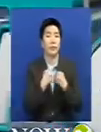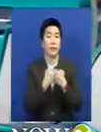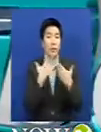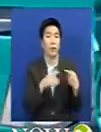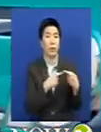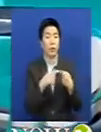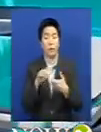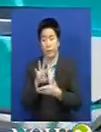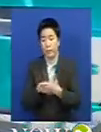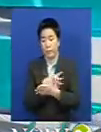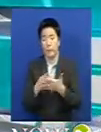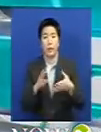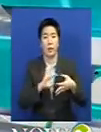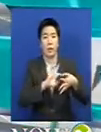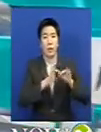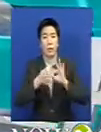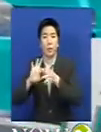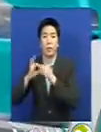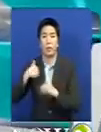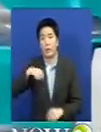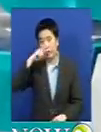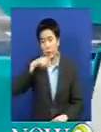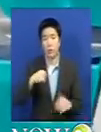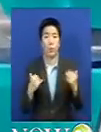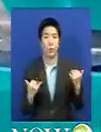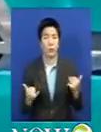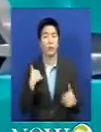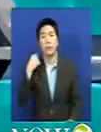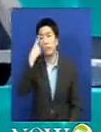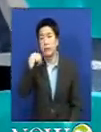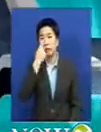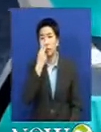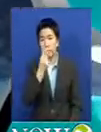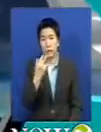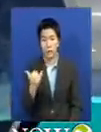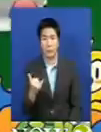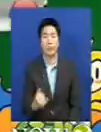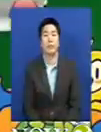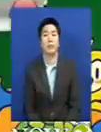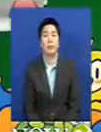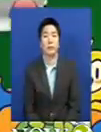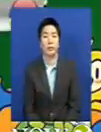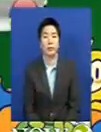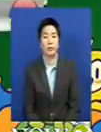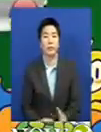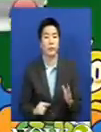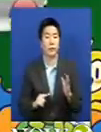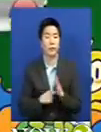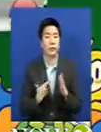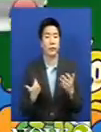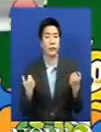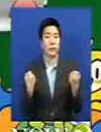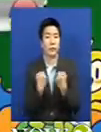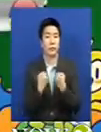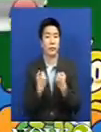ข้ามไปดูโปรแกรมของโอลิมปิกไทยที่จะลงสนามกันวันนี้มีใครบ้างไปติดตามกันนะครับมาเริ่มกันที่มวยส